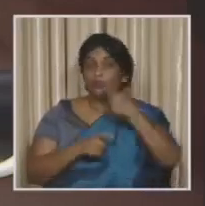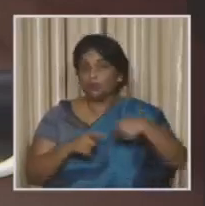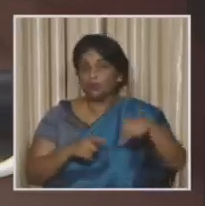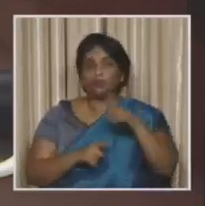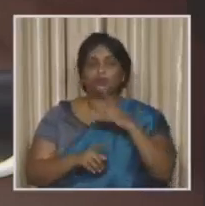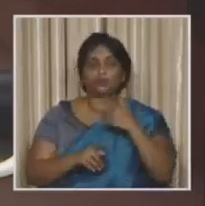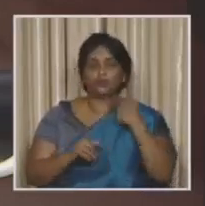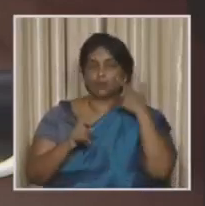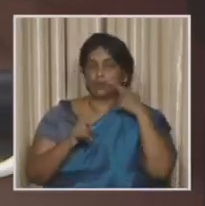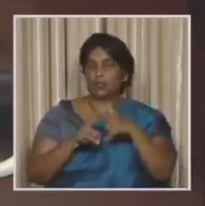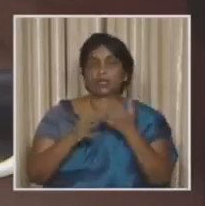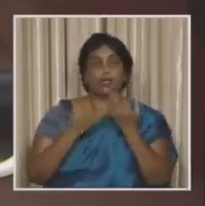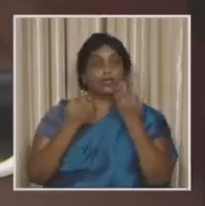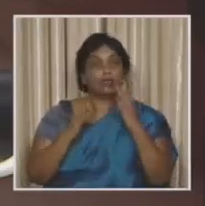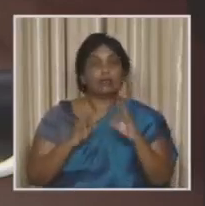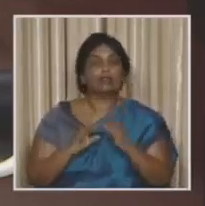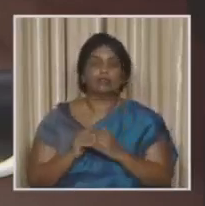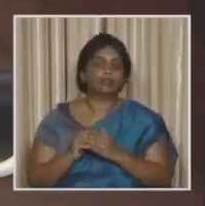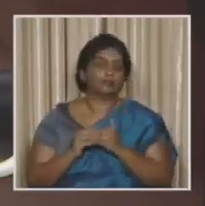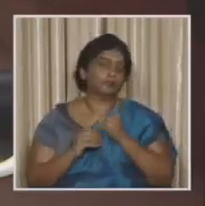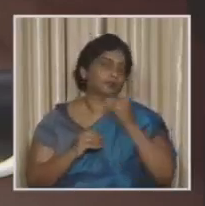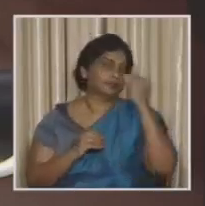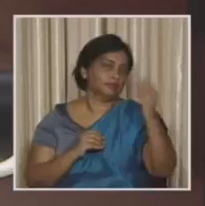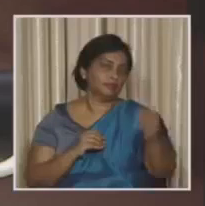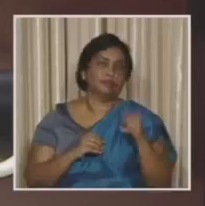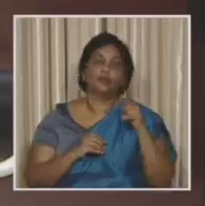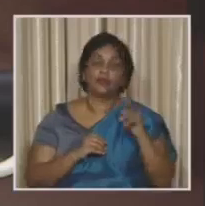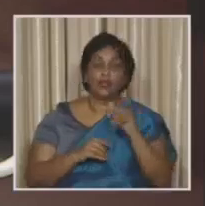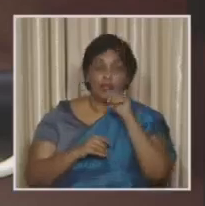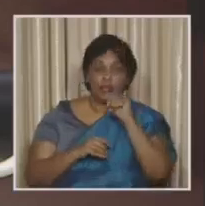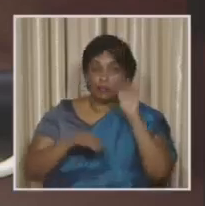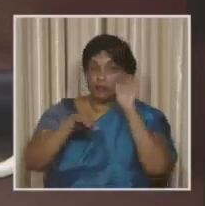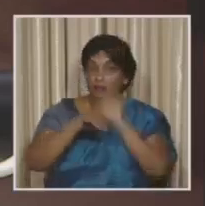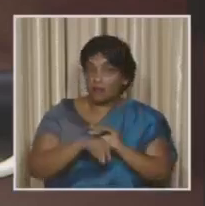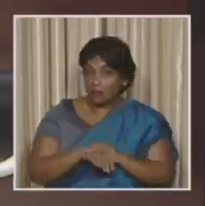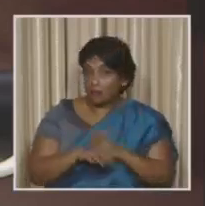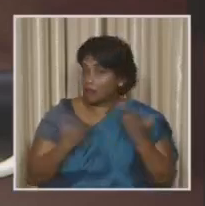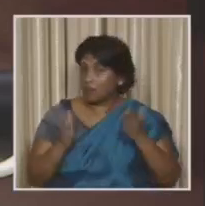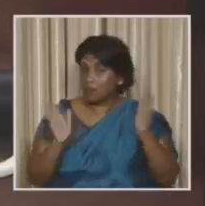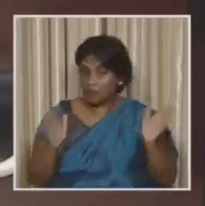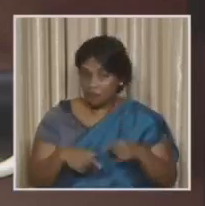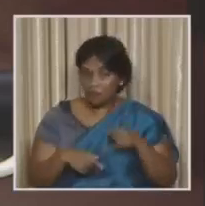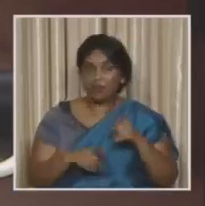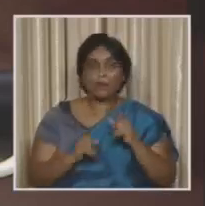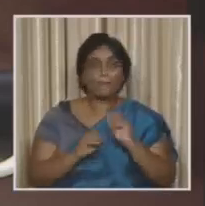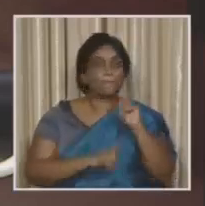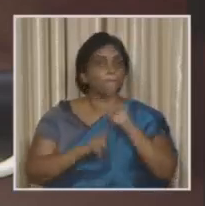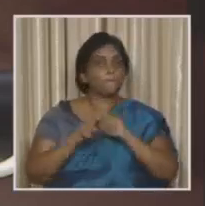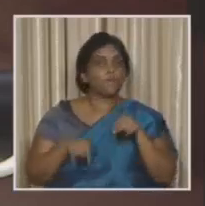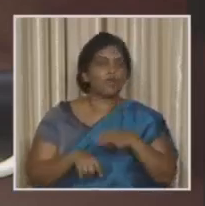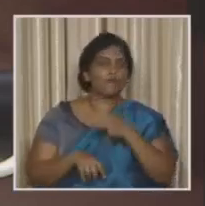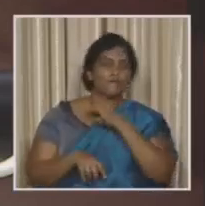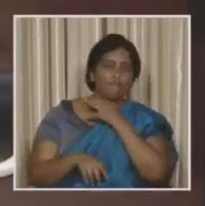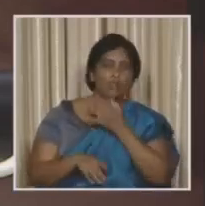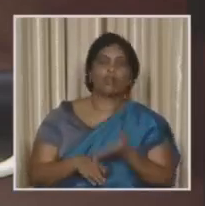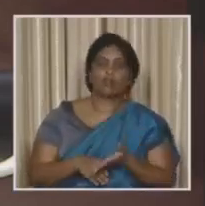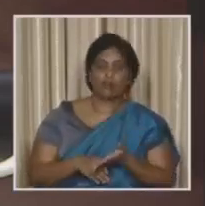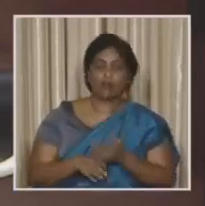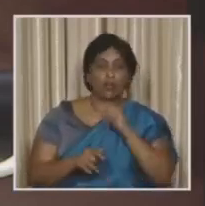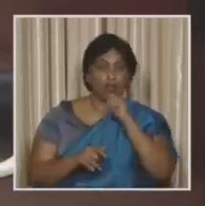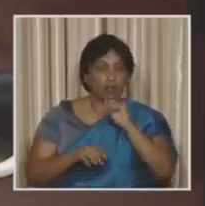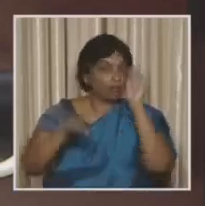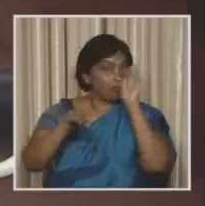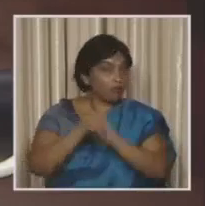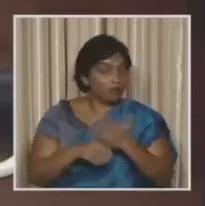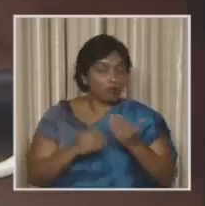janata paramadipatti kene mirigua, sattya lidaru keragan takal. Parlimen itu kena berhilu. Satu elder